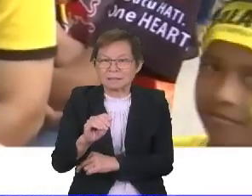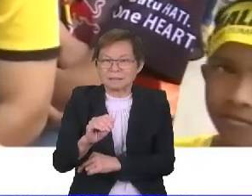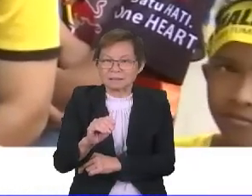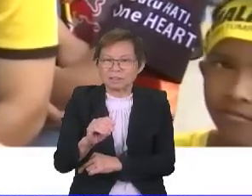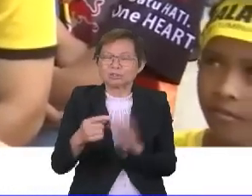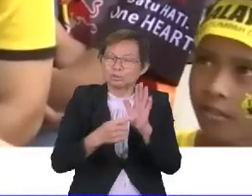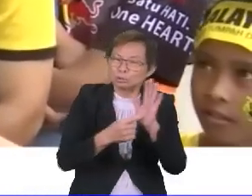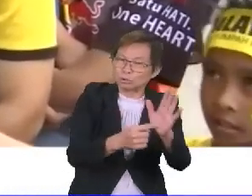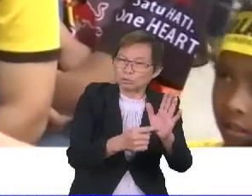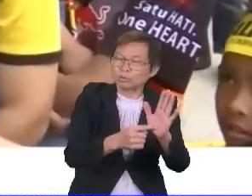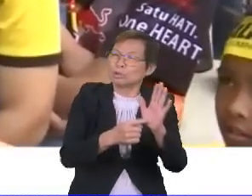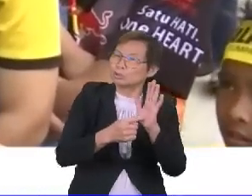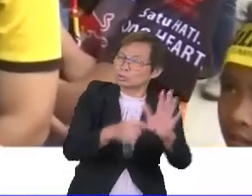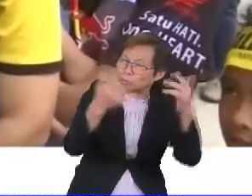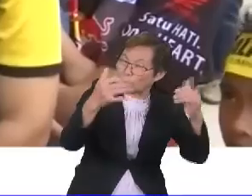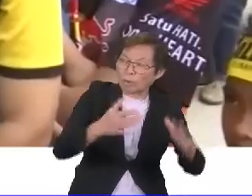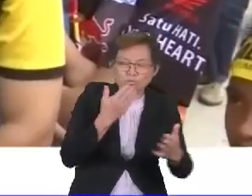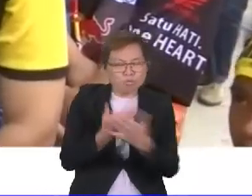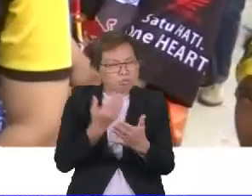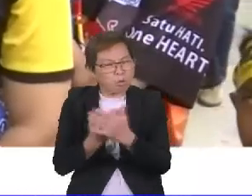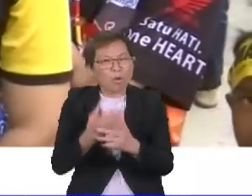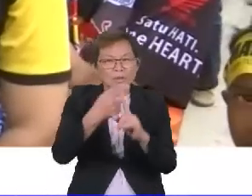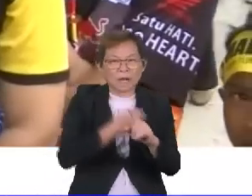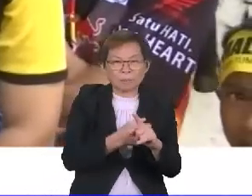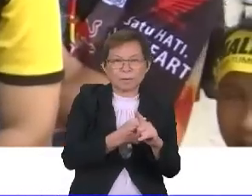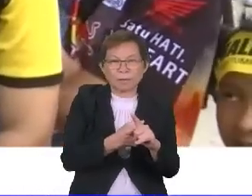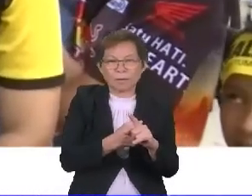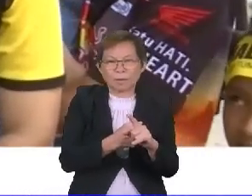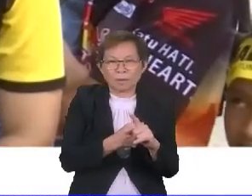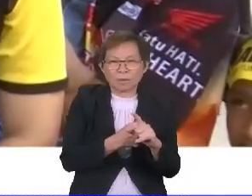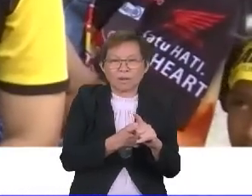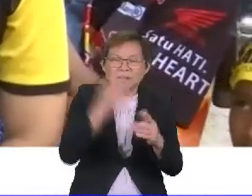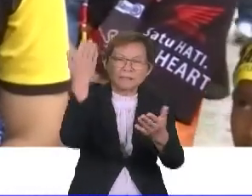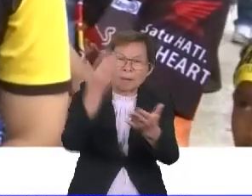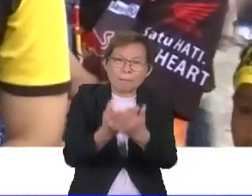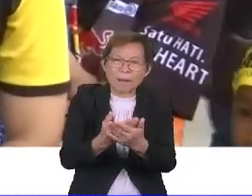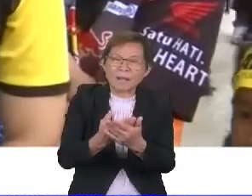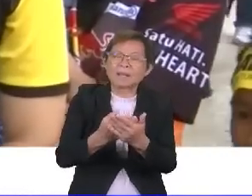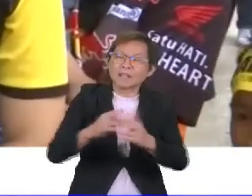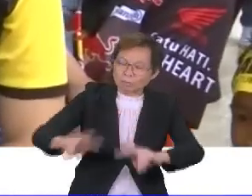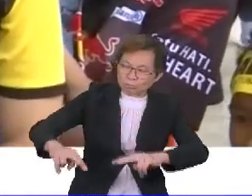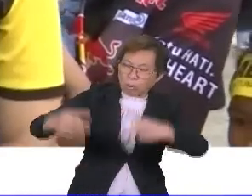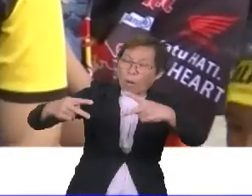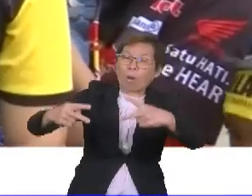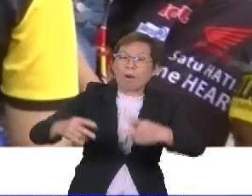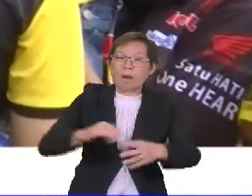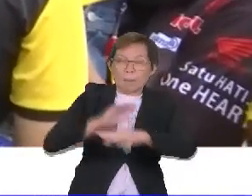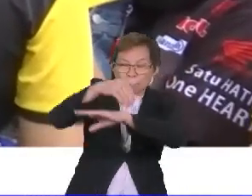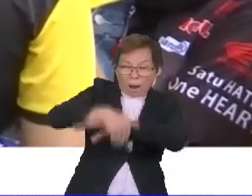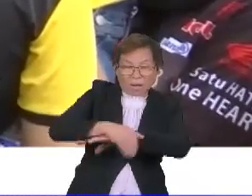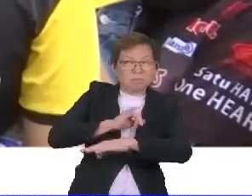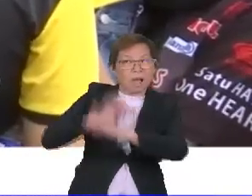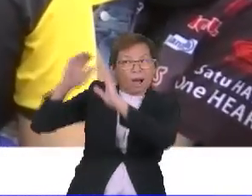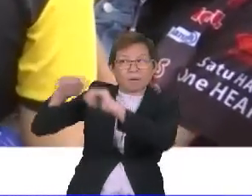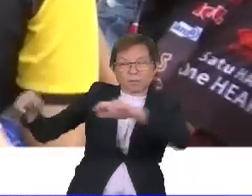dia menunjukkan satu pemain yang sangat baik daripada grouping sampai ke separuh ah inilah dan Malam ini saya mengarahkan dia sekolah 1